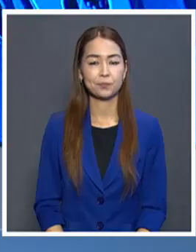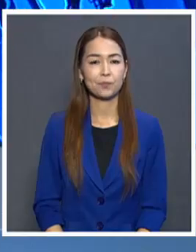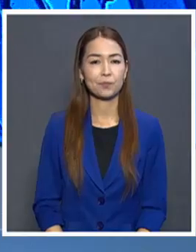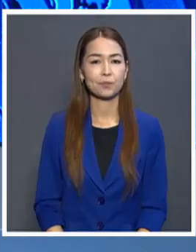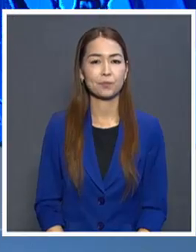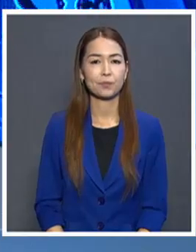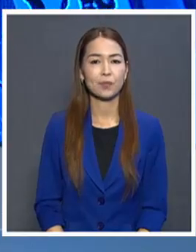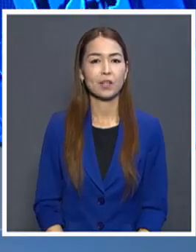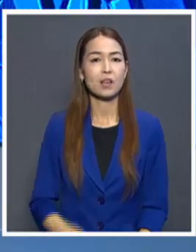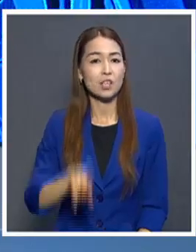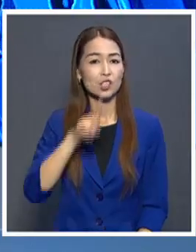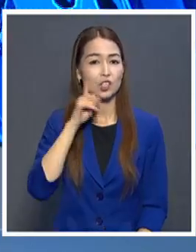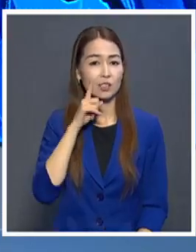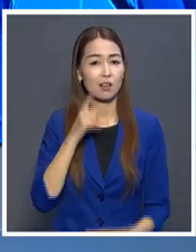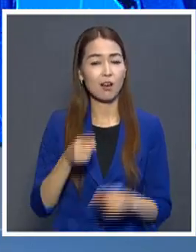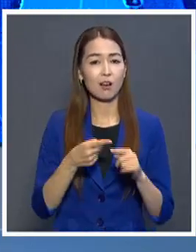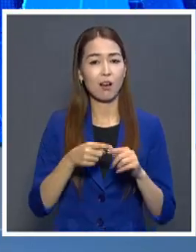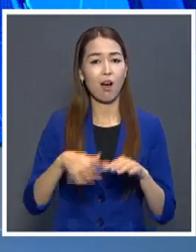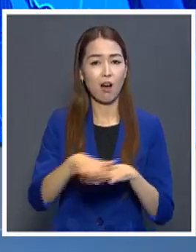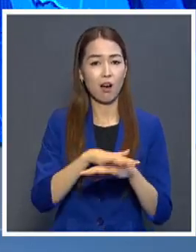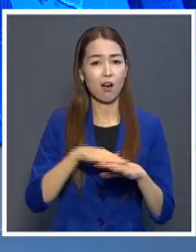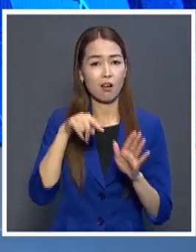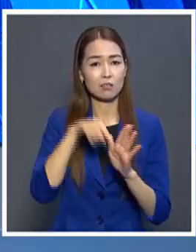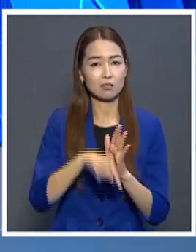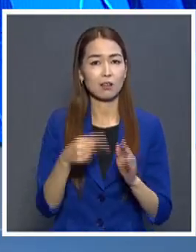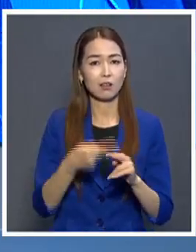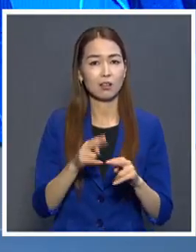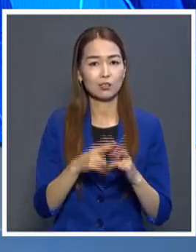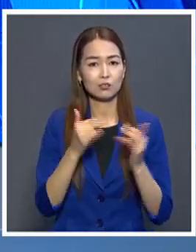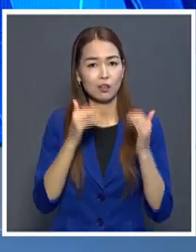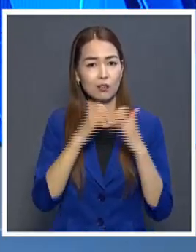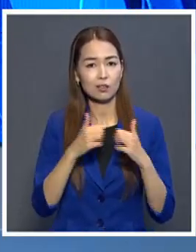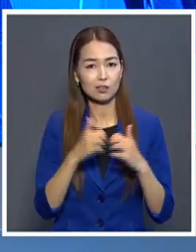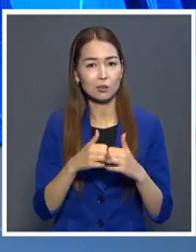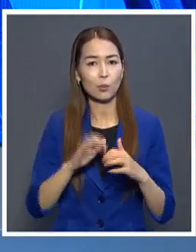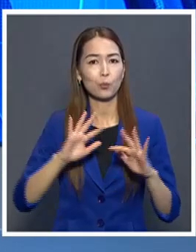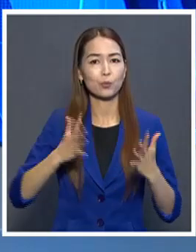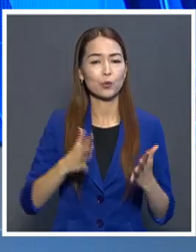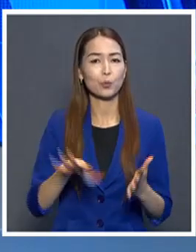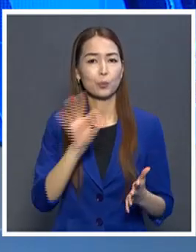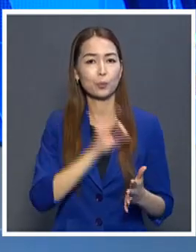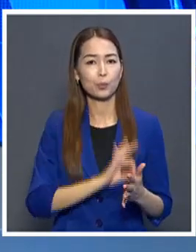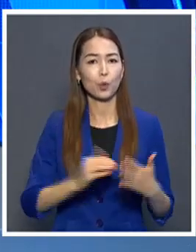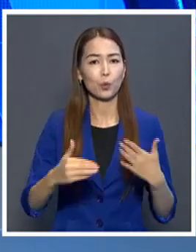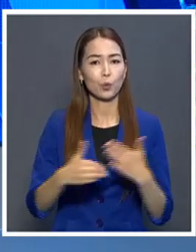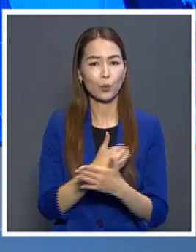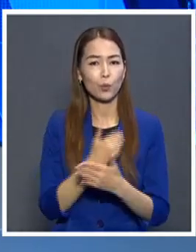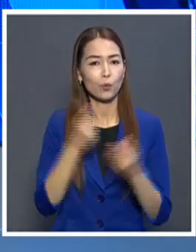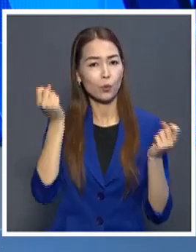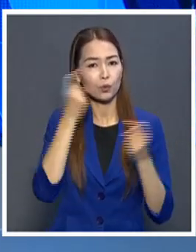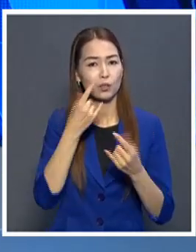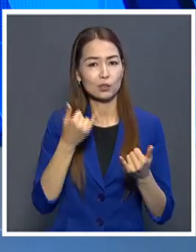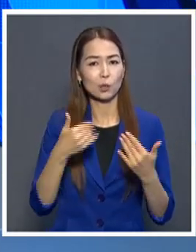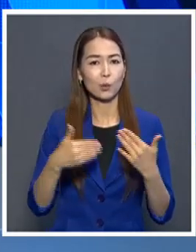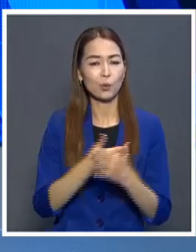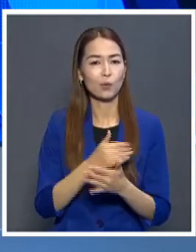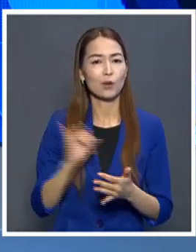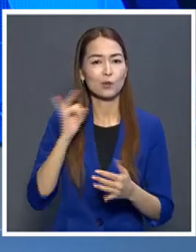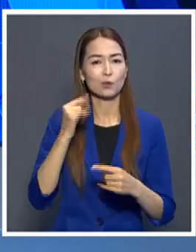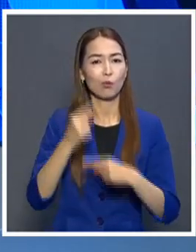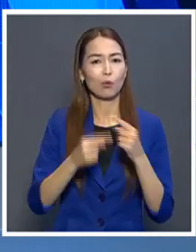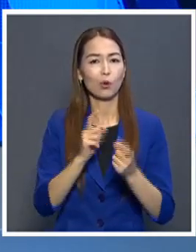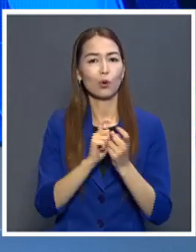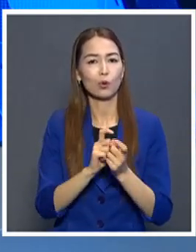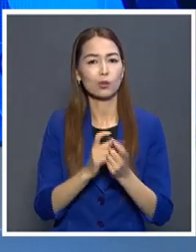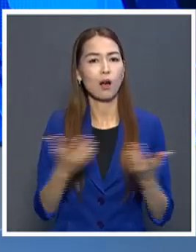Ел жаңалықтарына оралайық. Жастар арасындағы экстремистік пиғылдардың пайда болуының негізгі ерекшеліктері. Бұл жаман әдетпен күресуде жастардың әлеуетін